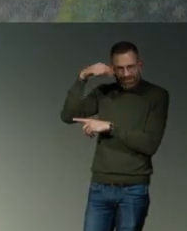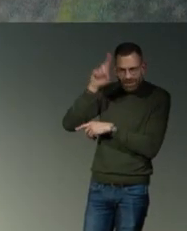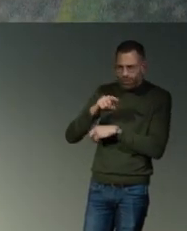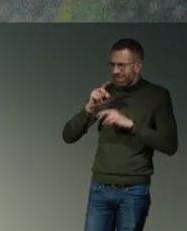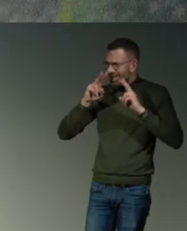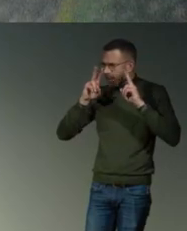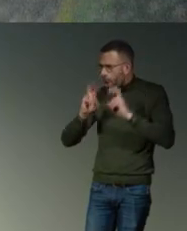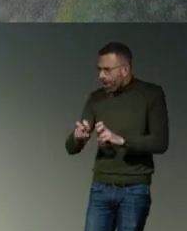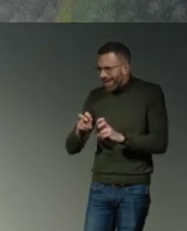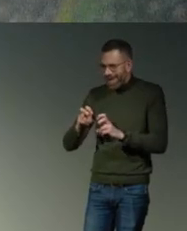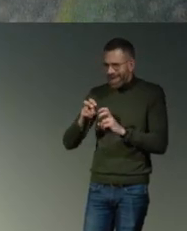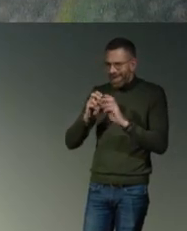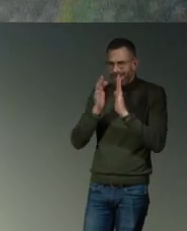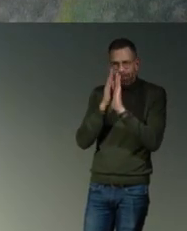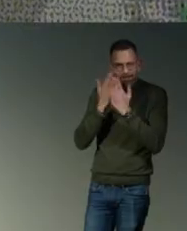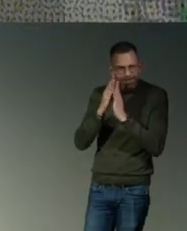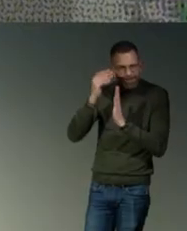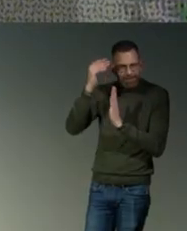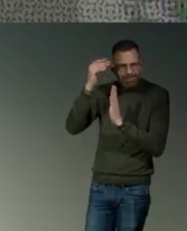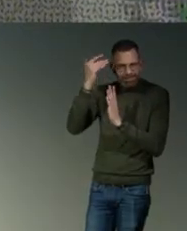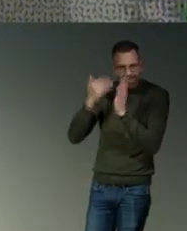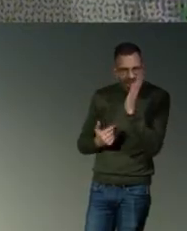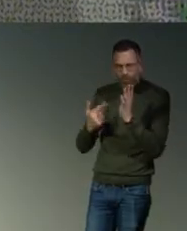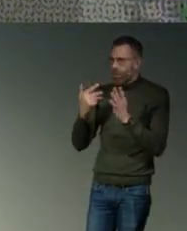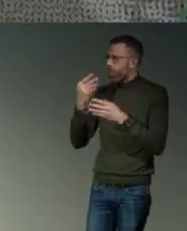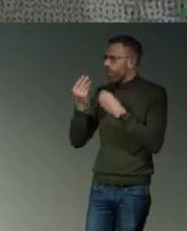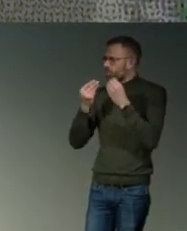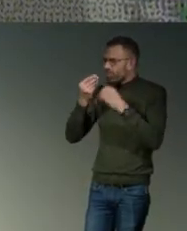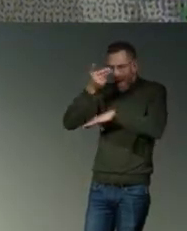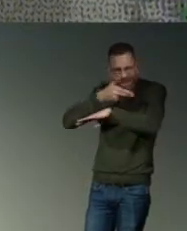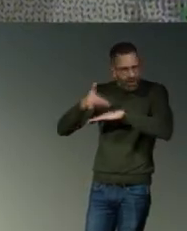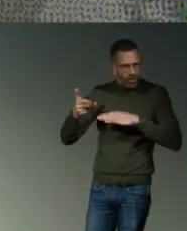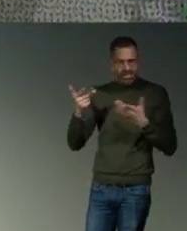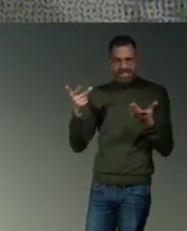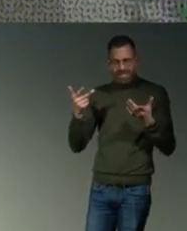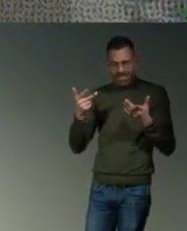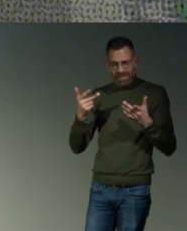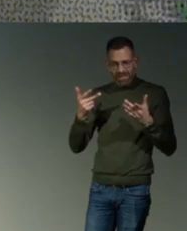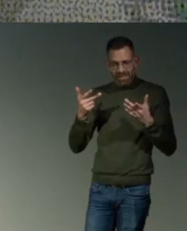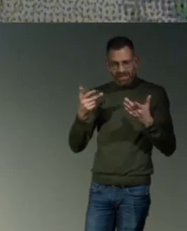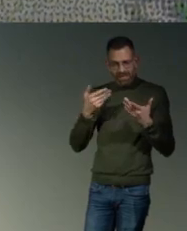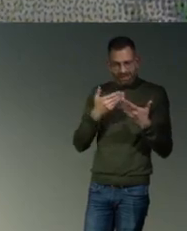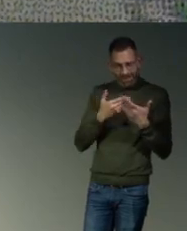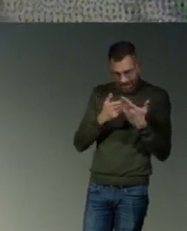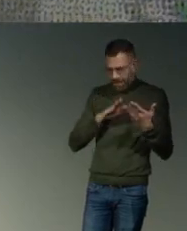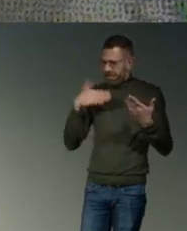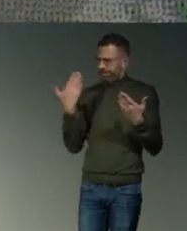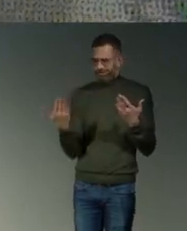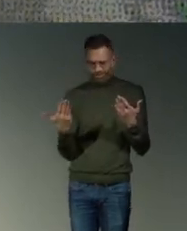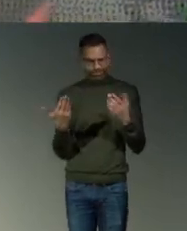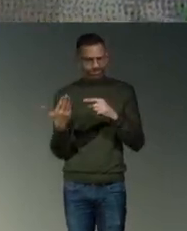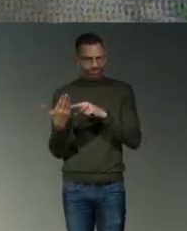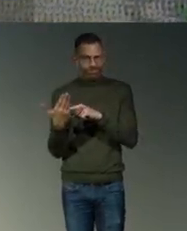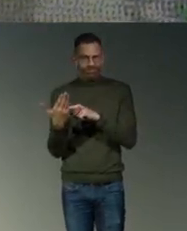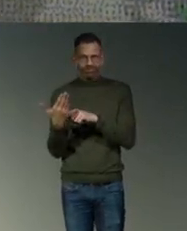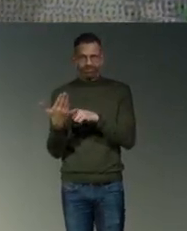archéologie du musée, de ses pratiques, et puis une sorte de contrepoint de contrepoids à cette enquête, je dirais, dans